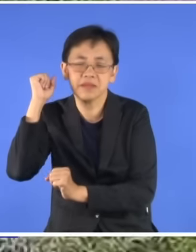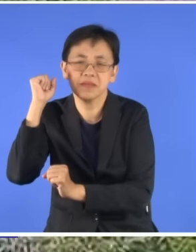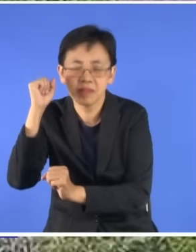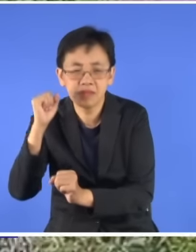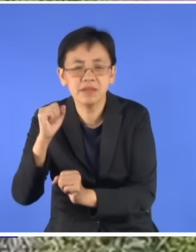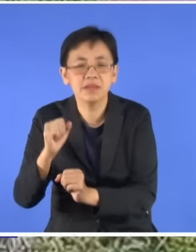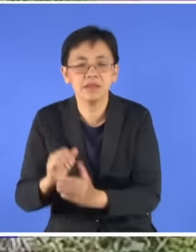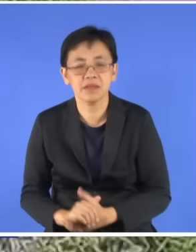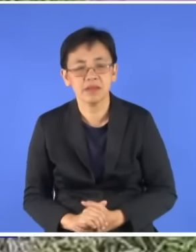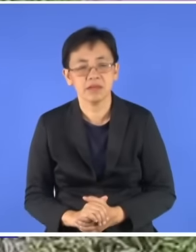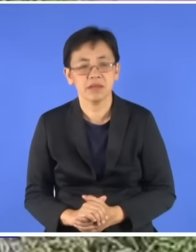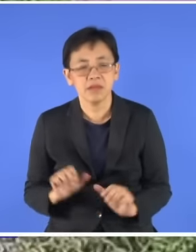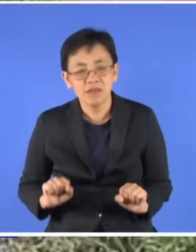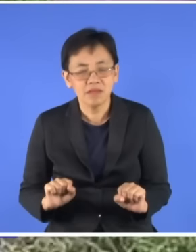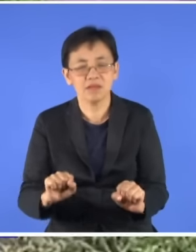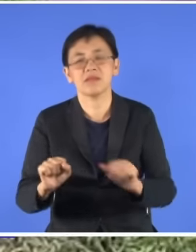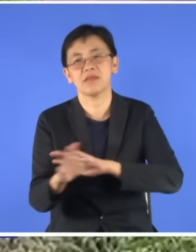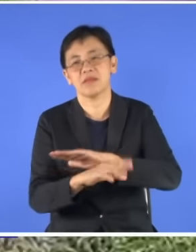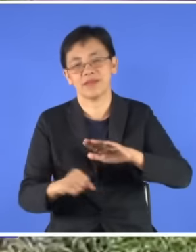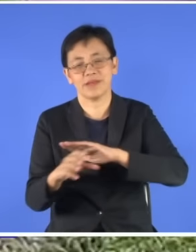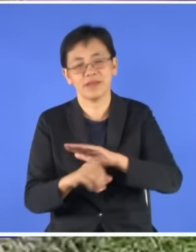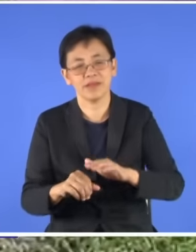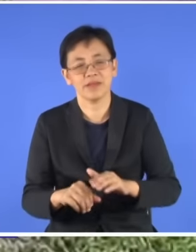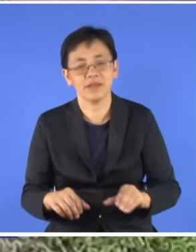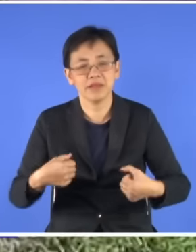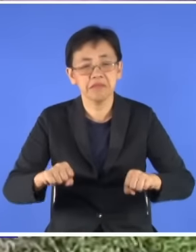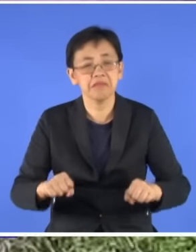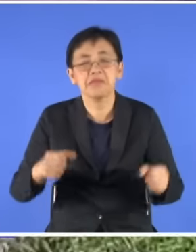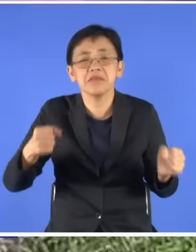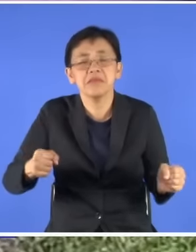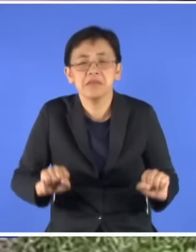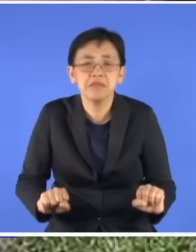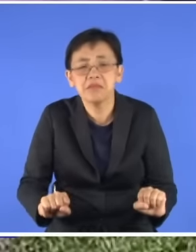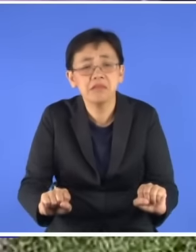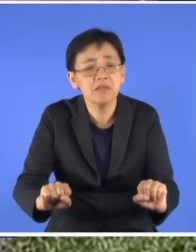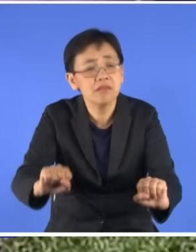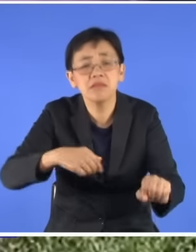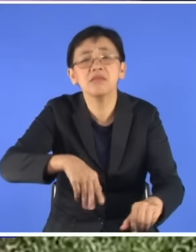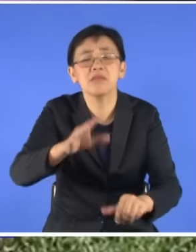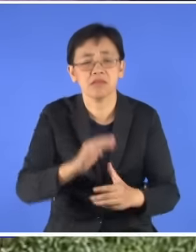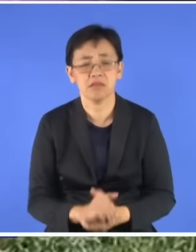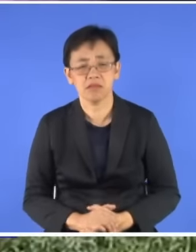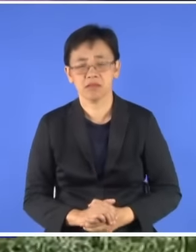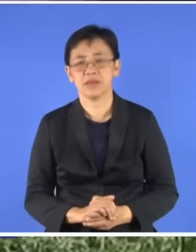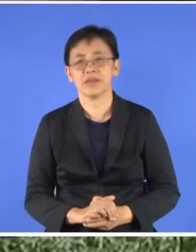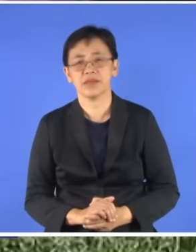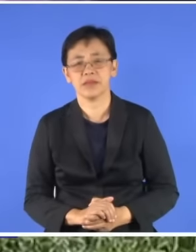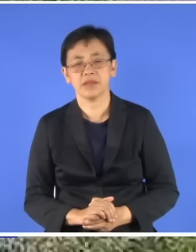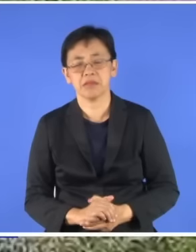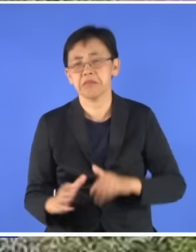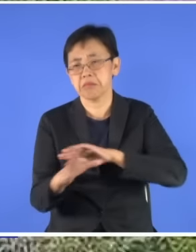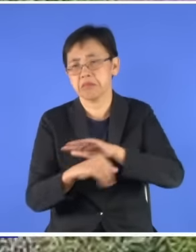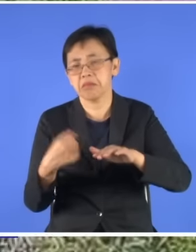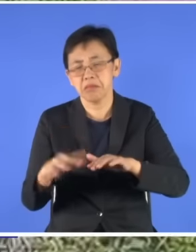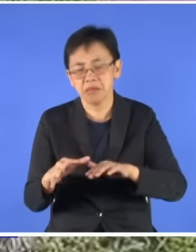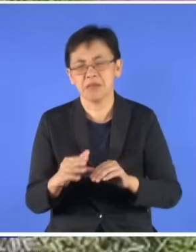ครูแล้วก็ย้อนกลับมาขโมยแล้วก็แบกขึ้นรถหิ้วขึ้นรถไปแบบนี้ไปท่องๆแบบนี้เออนี่นะครับหลังเกิดเหตุผู้เสียหายเขาก็ไป